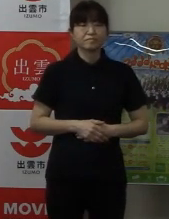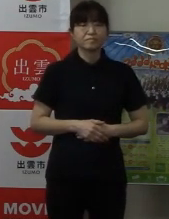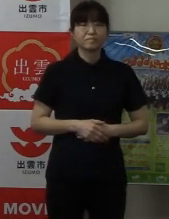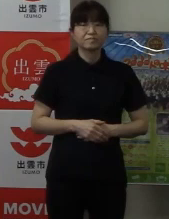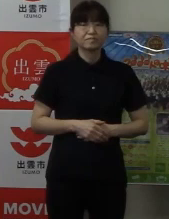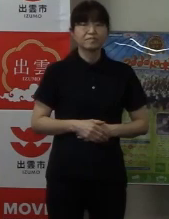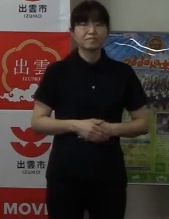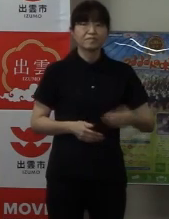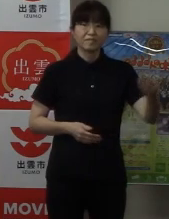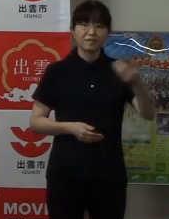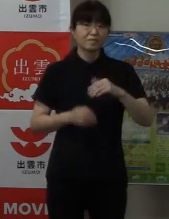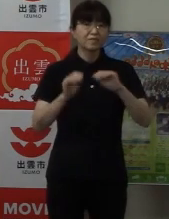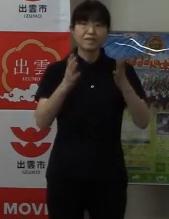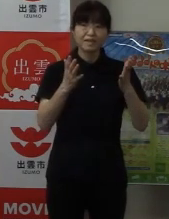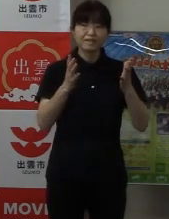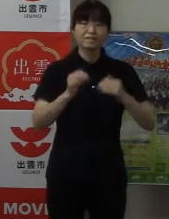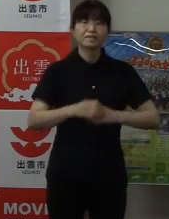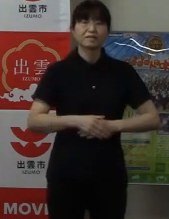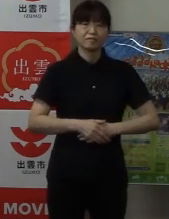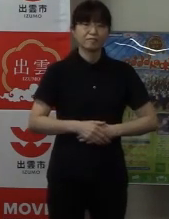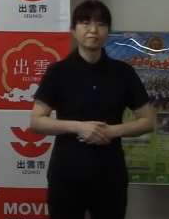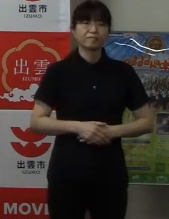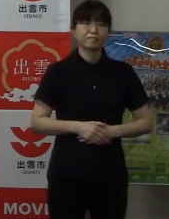。ございませんか。